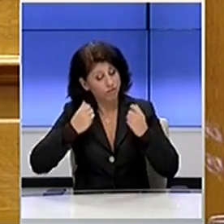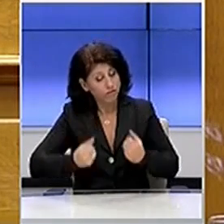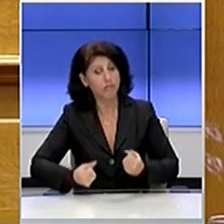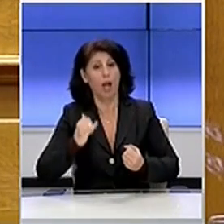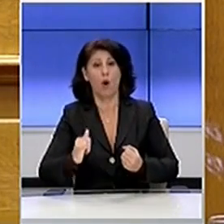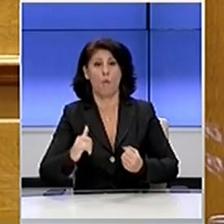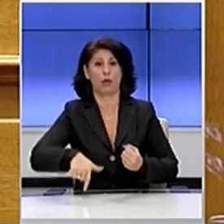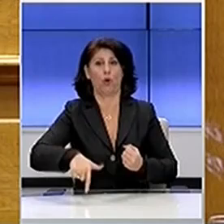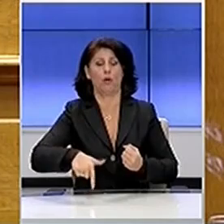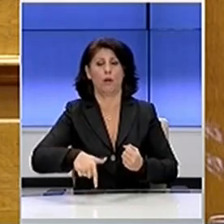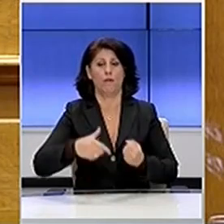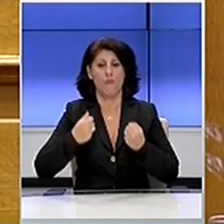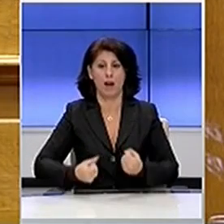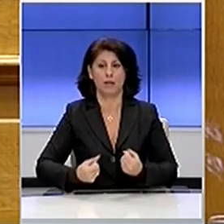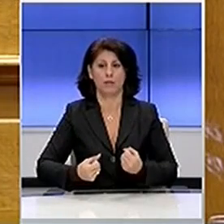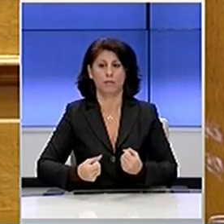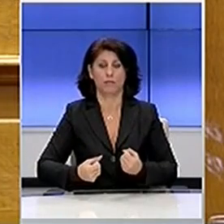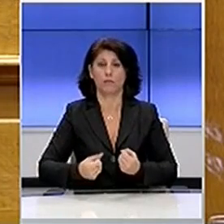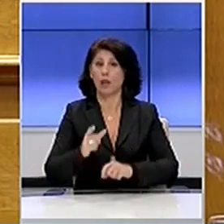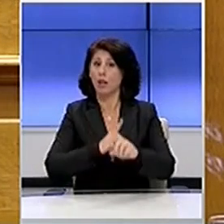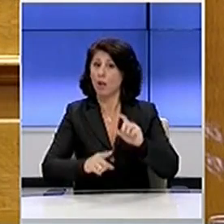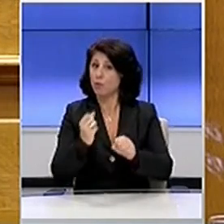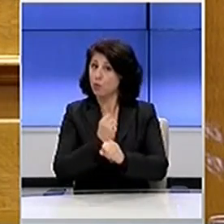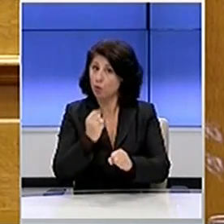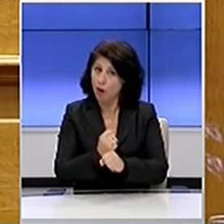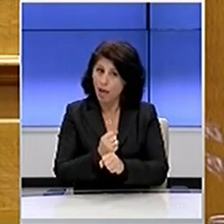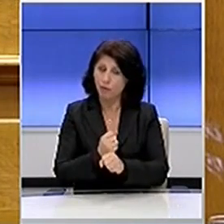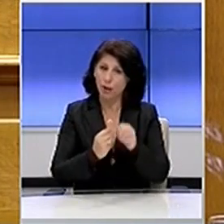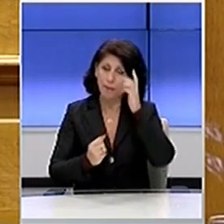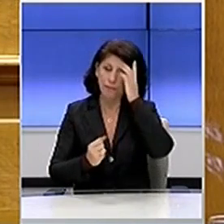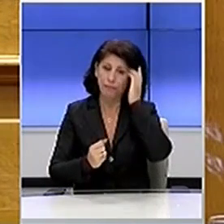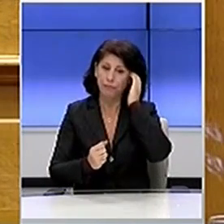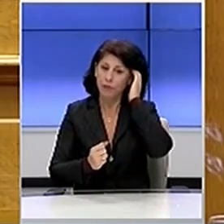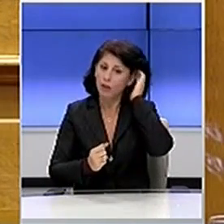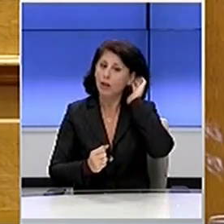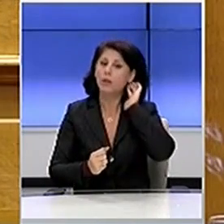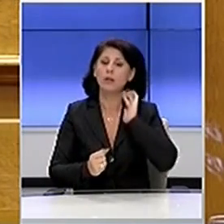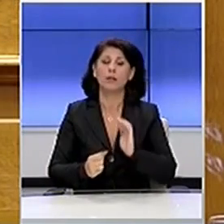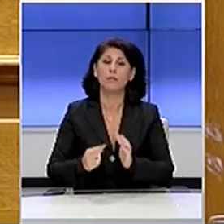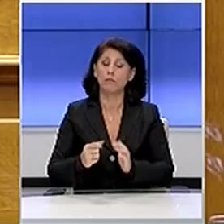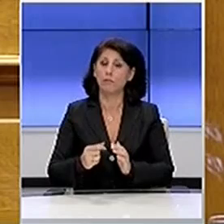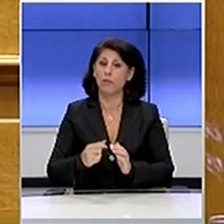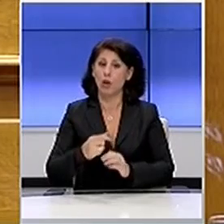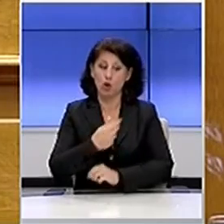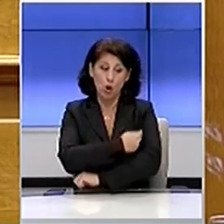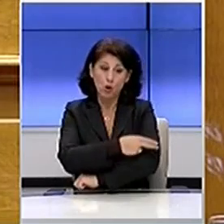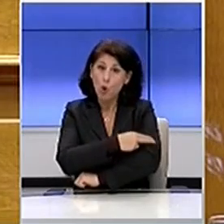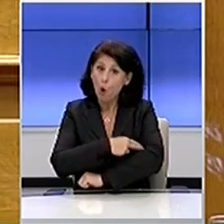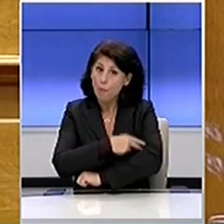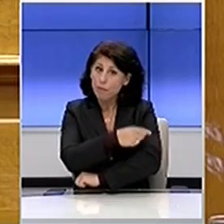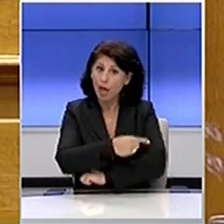δύσκολες για τους εργαζόμενους συμπολίτες μας, οι οποίοι καλούνται να υποστούν τις